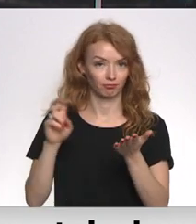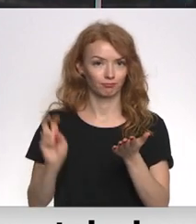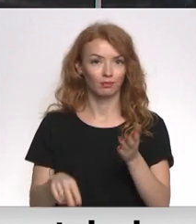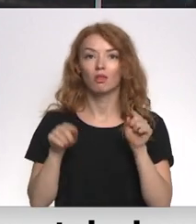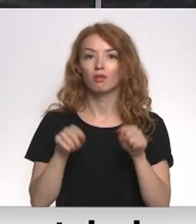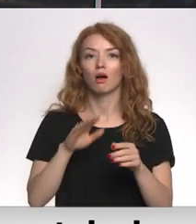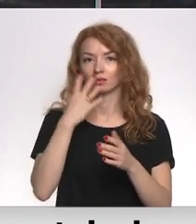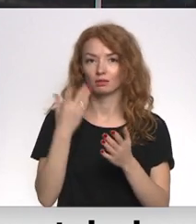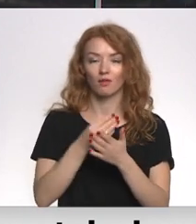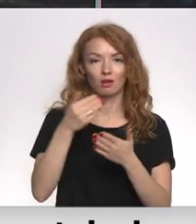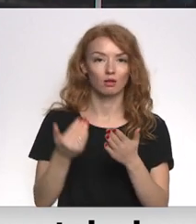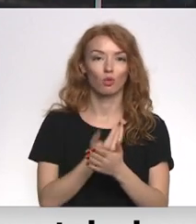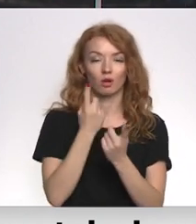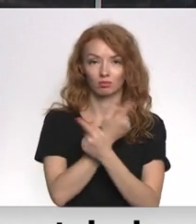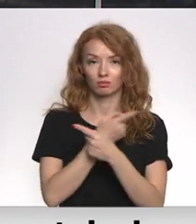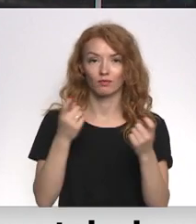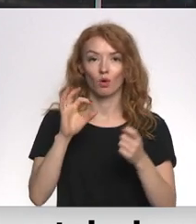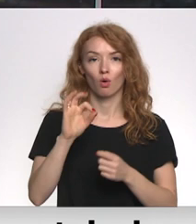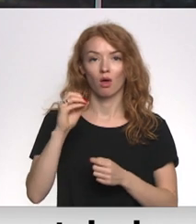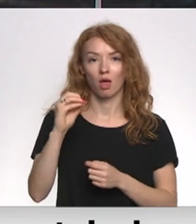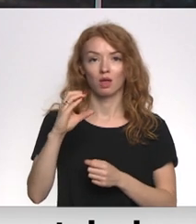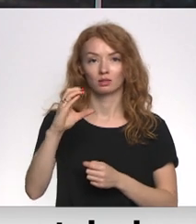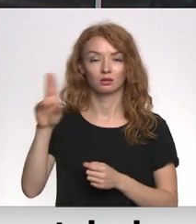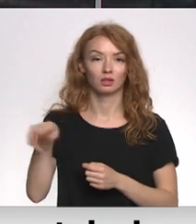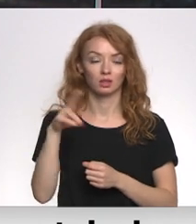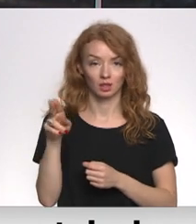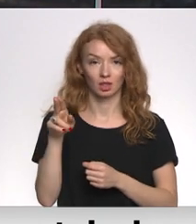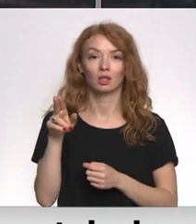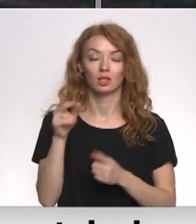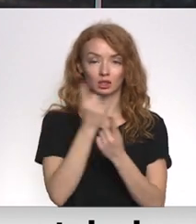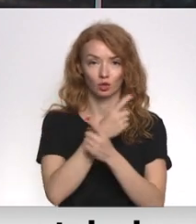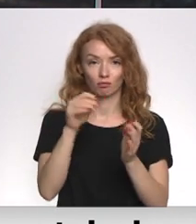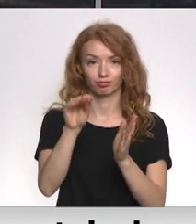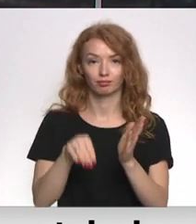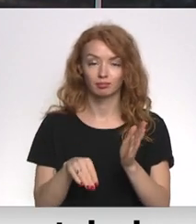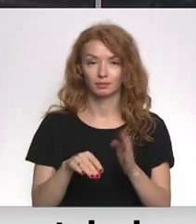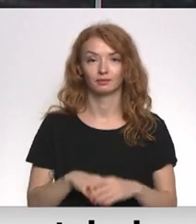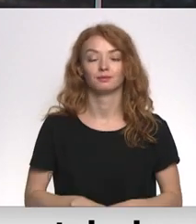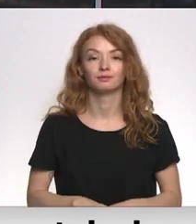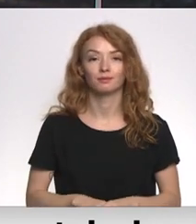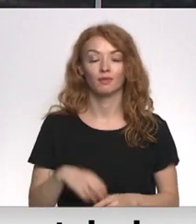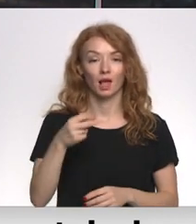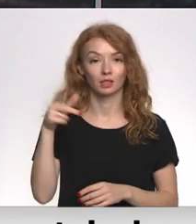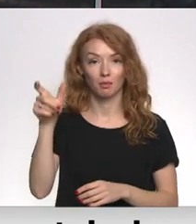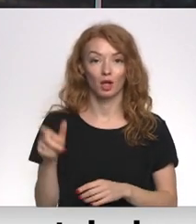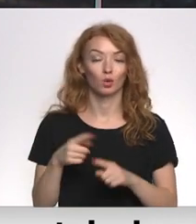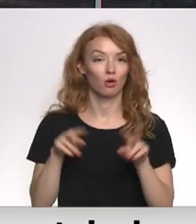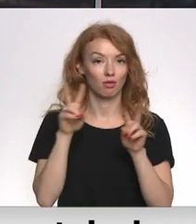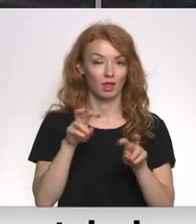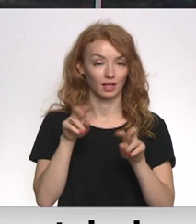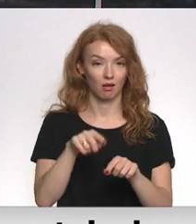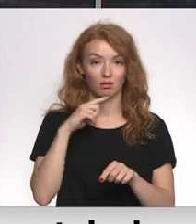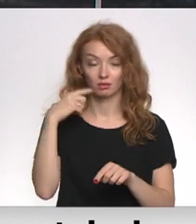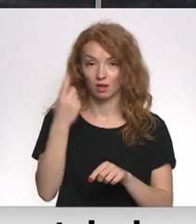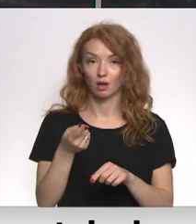savā jaunākajā ziņojumā norāda OECD, jeb Ekonomiskās sadarbības un attīstības organizācijas eksperti un analītiķi.